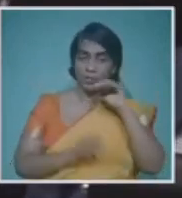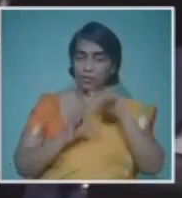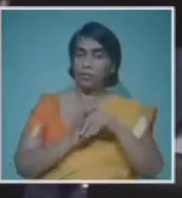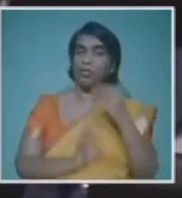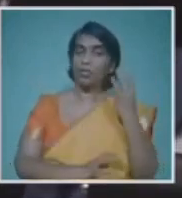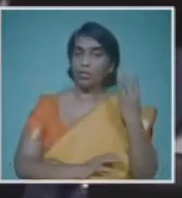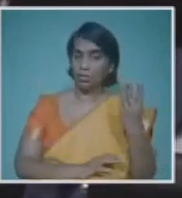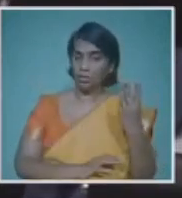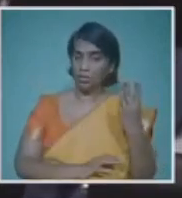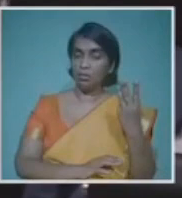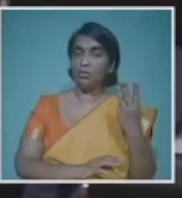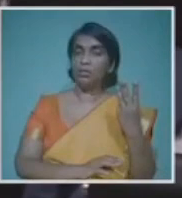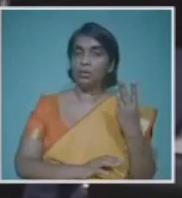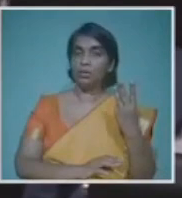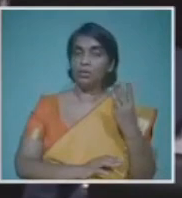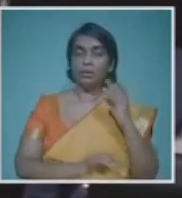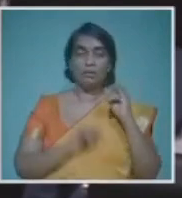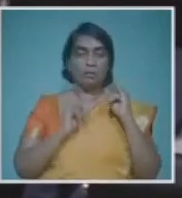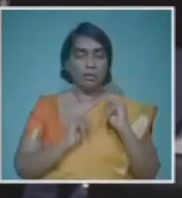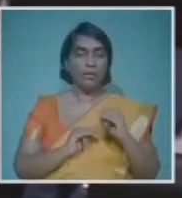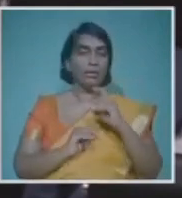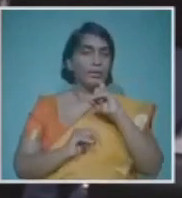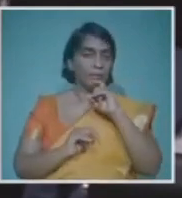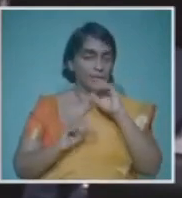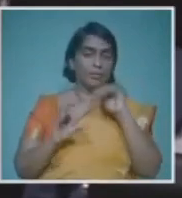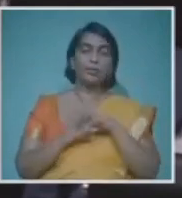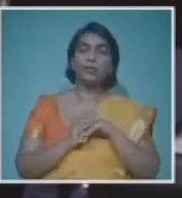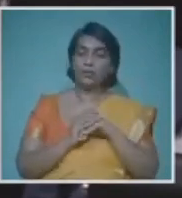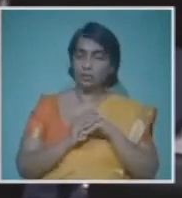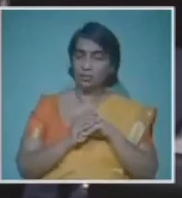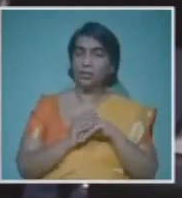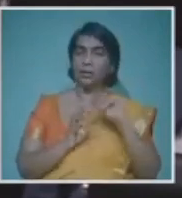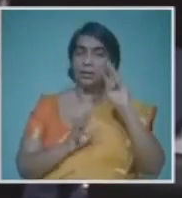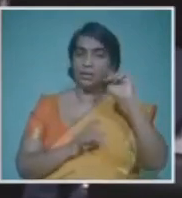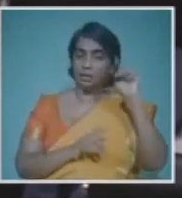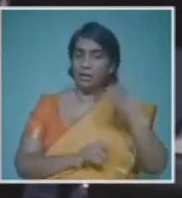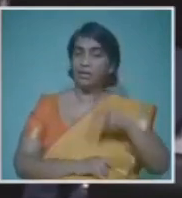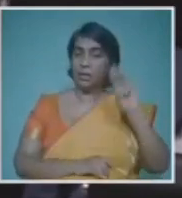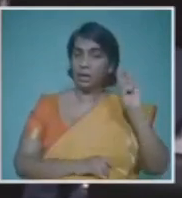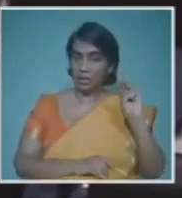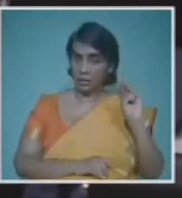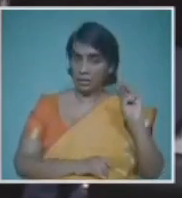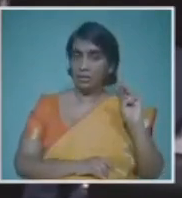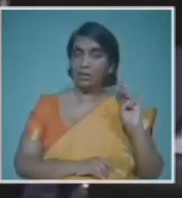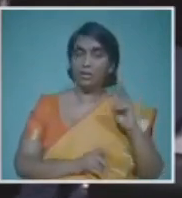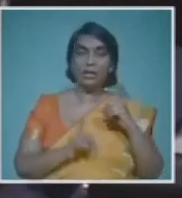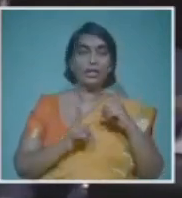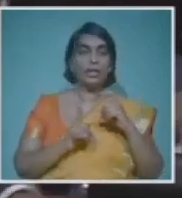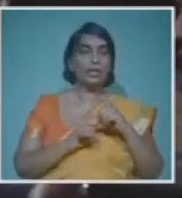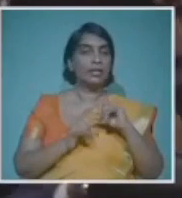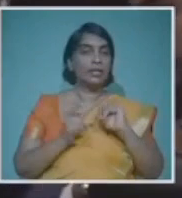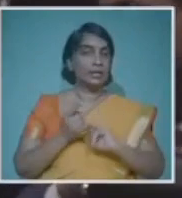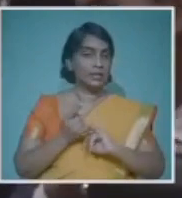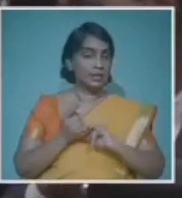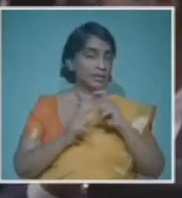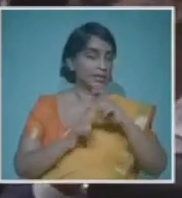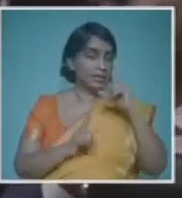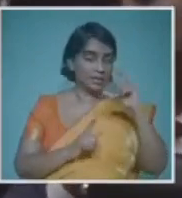3ක්, අපරාධ අධිකරණ මහාධිකරණවල 30,030ක්, දිසාධිකරණවල